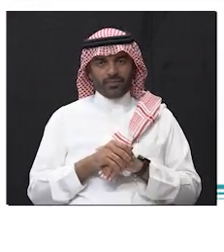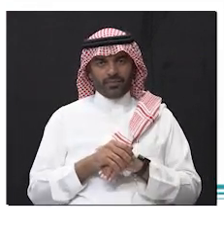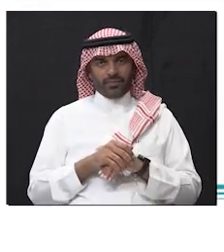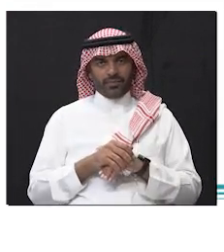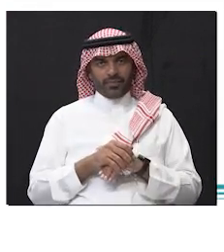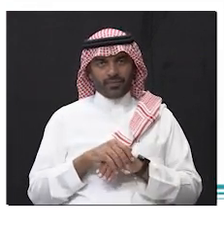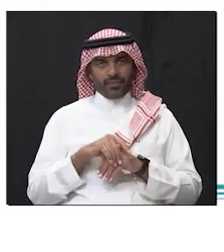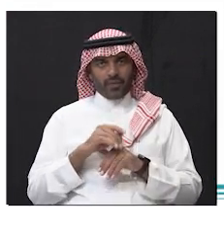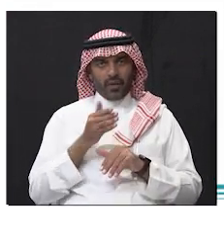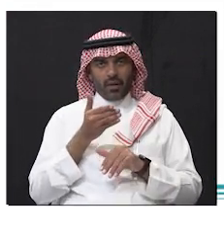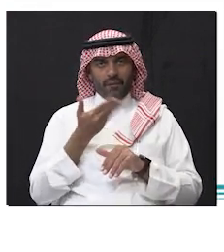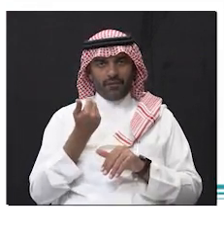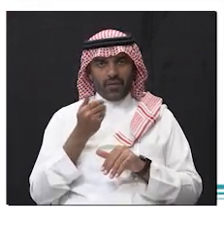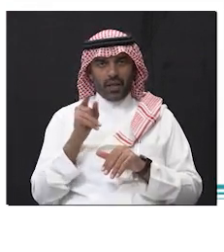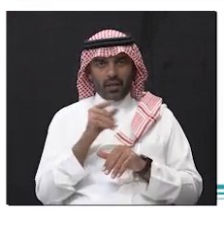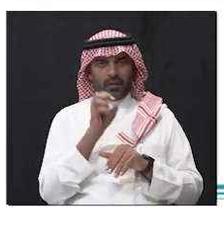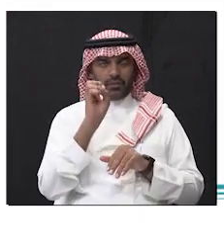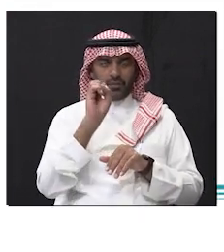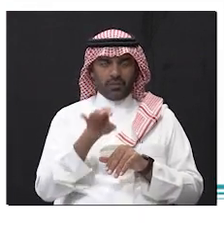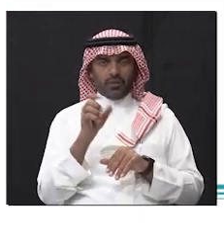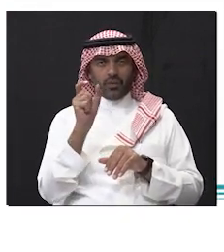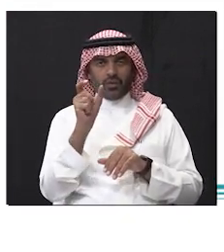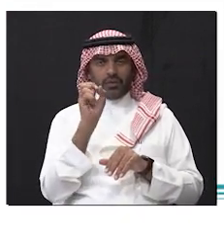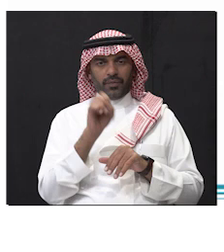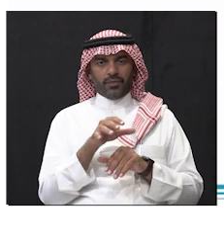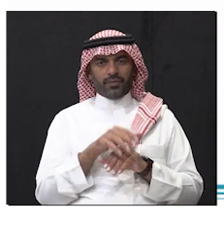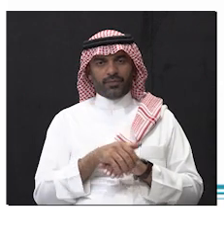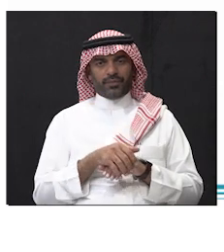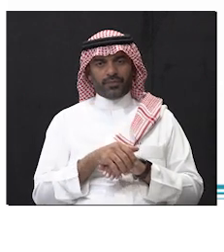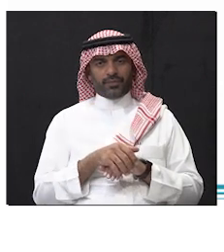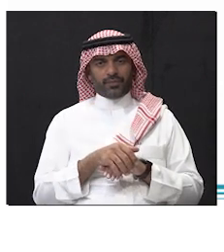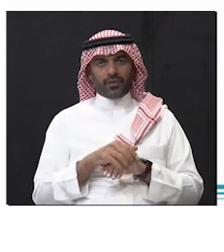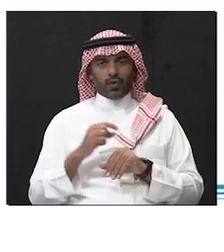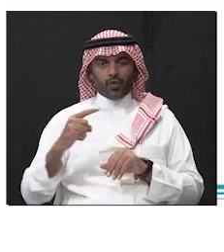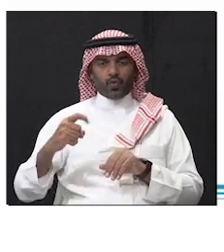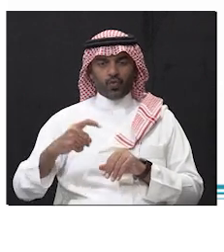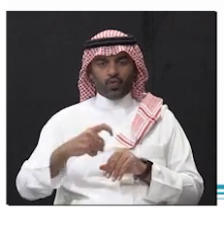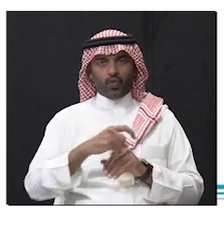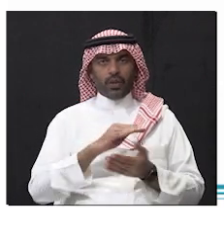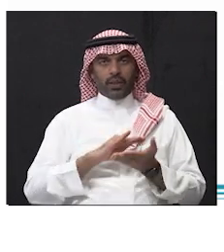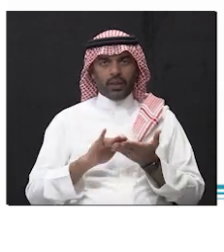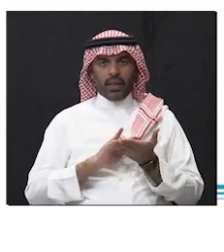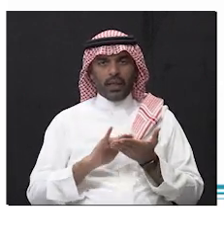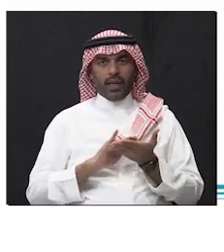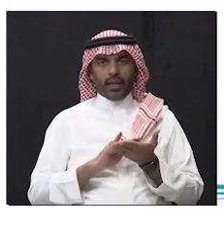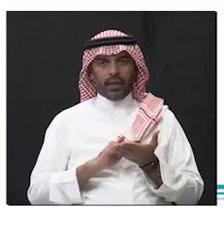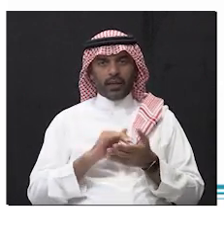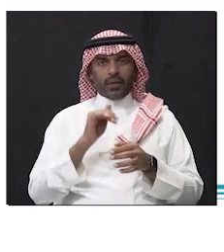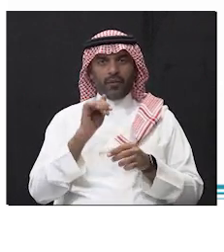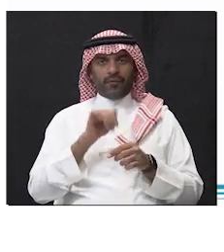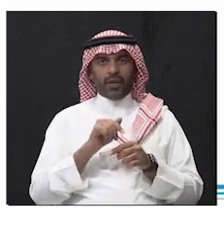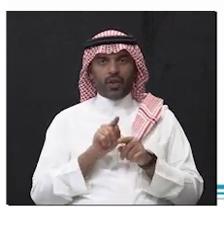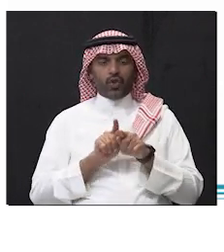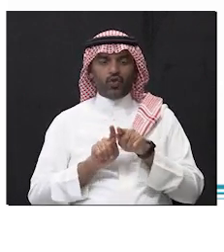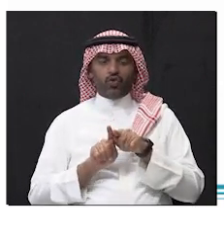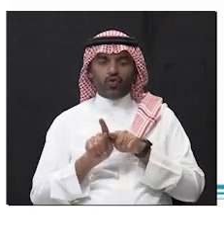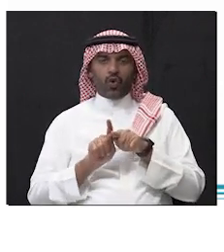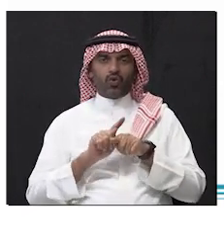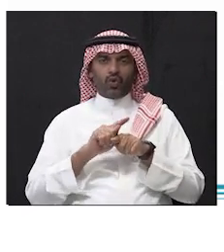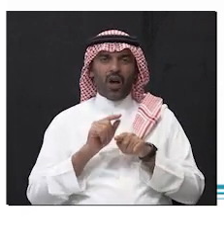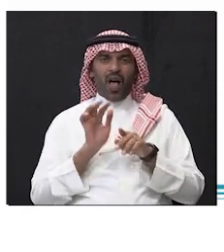املأ الفراغات التالية: دودة الأرض تحتوي على أشواك للقيام بماذا؟